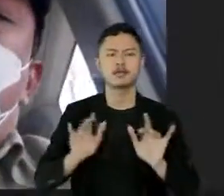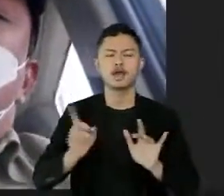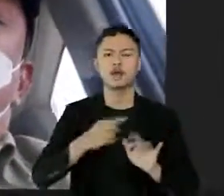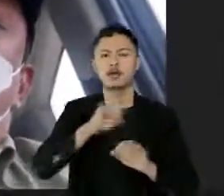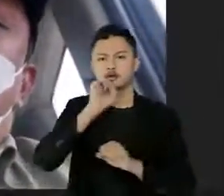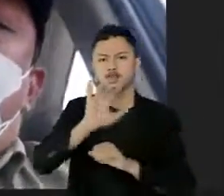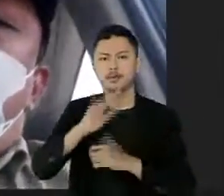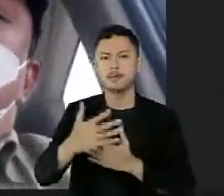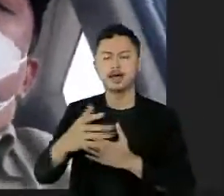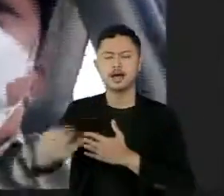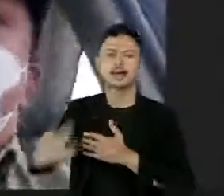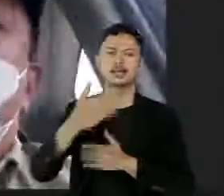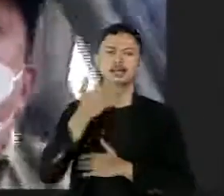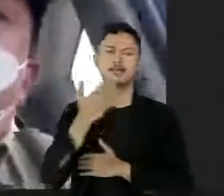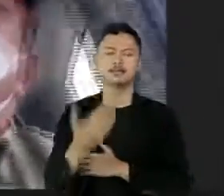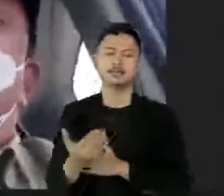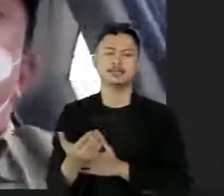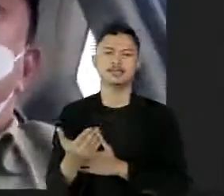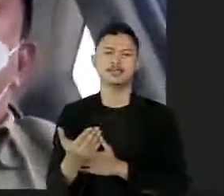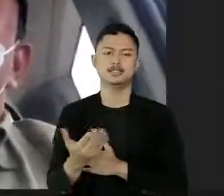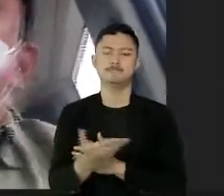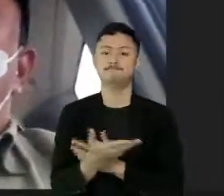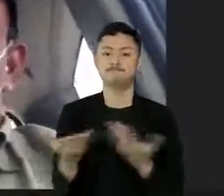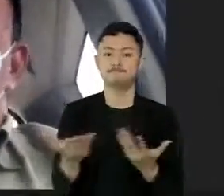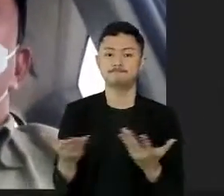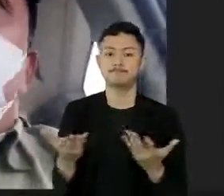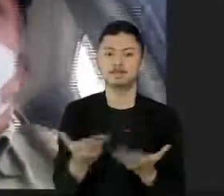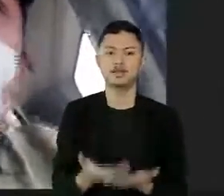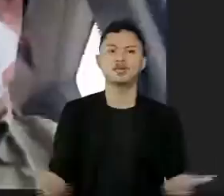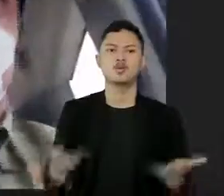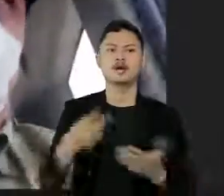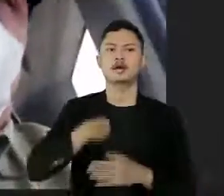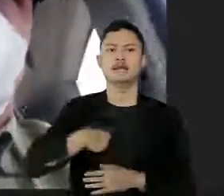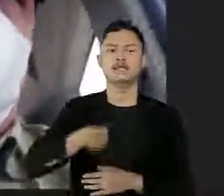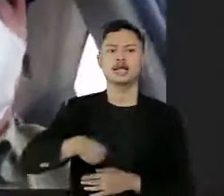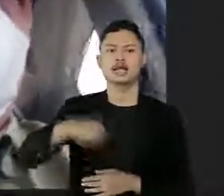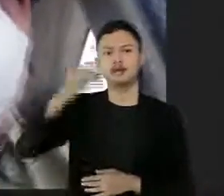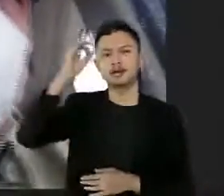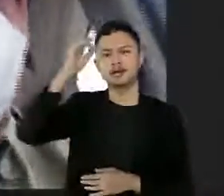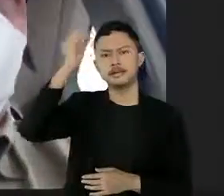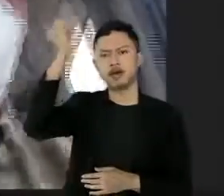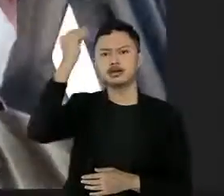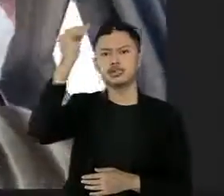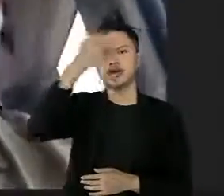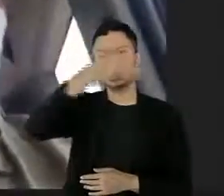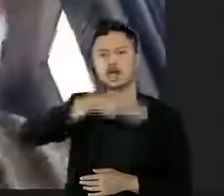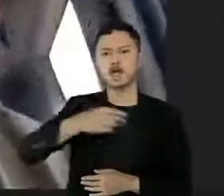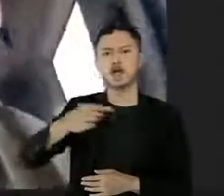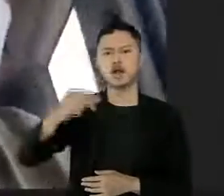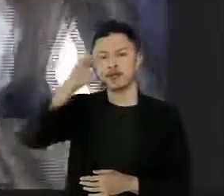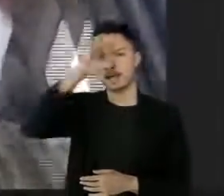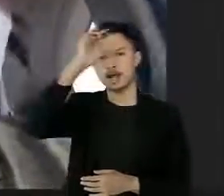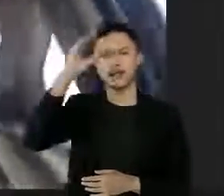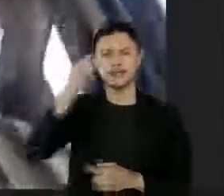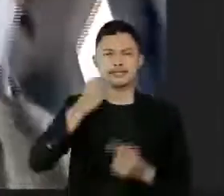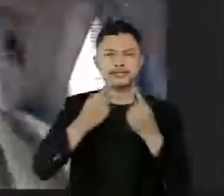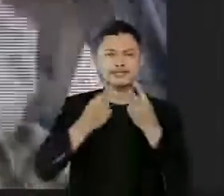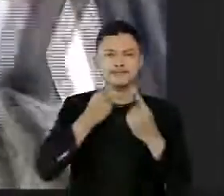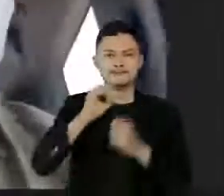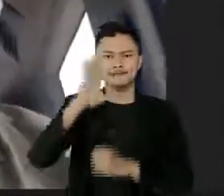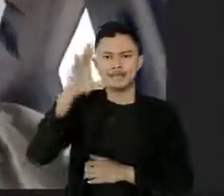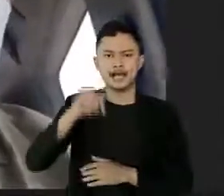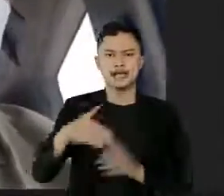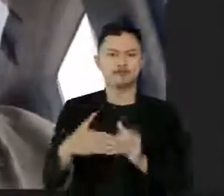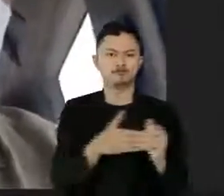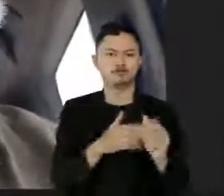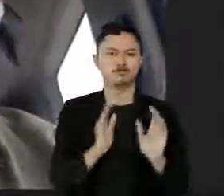Kami mengucapkan terima kasih, dan juga jajaran dari Kemenperaf juga yang sudah mendukung untuk dialog pada